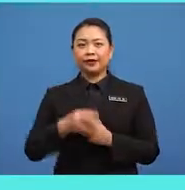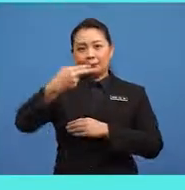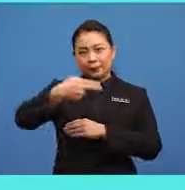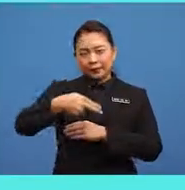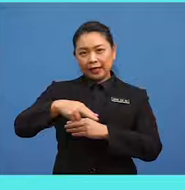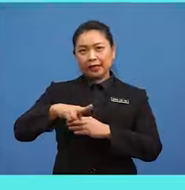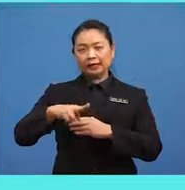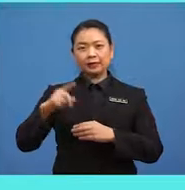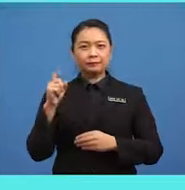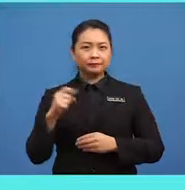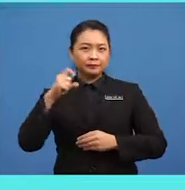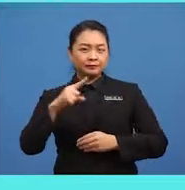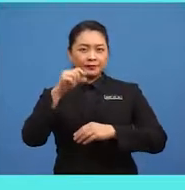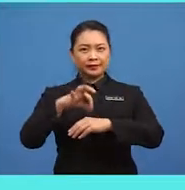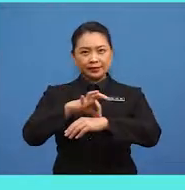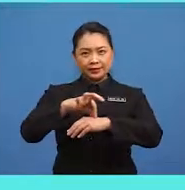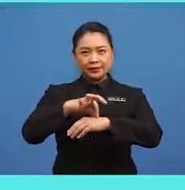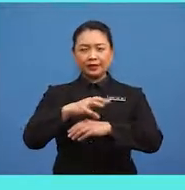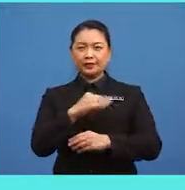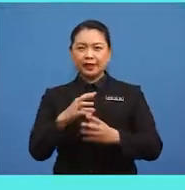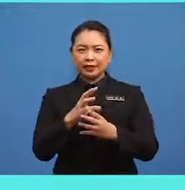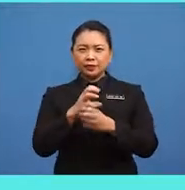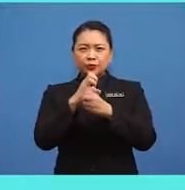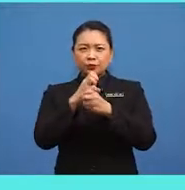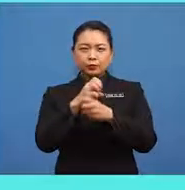penghantaran impuls saraf dan pengecutan otot.